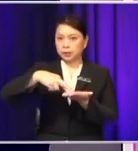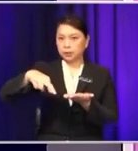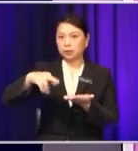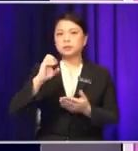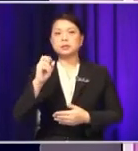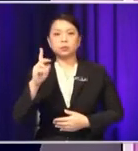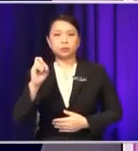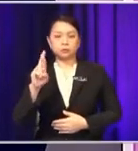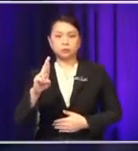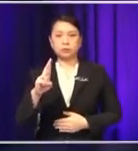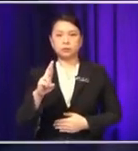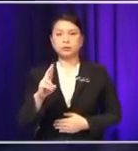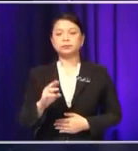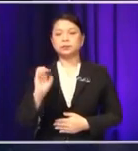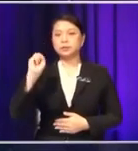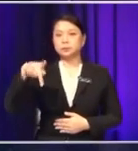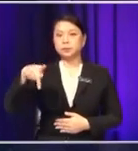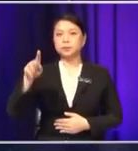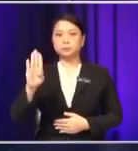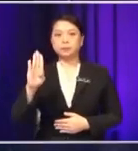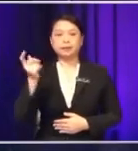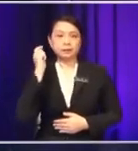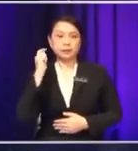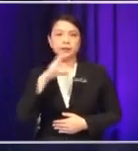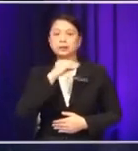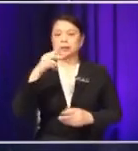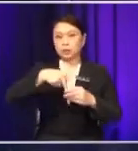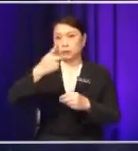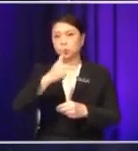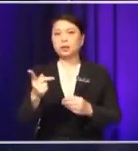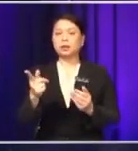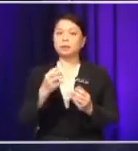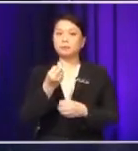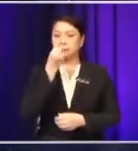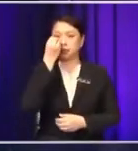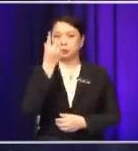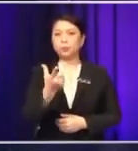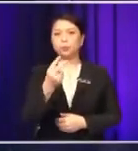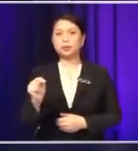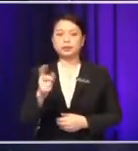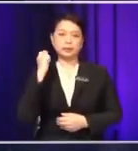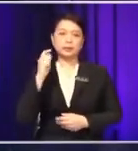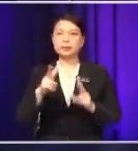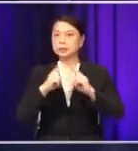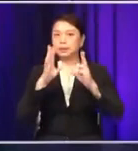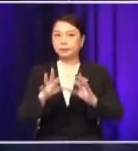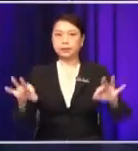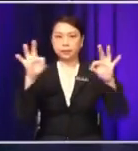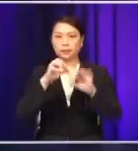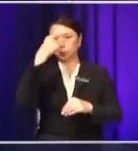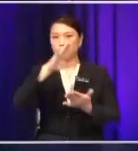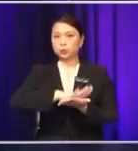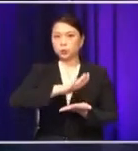skor dalam SPPB tadi dan juga dalam mengeluarkan pelaporan ini amat penting bagi sekolah. Sebab di sini macam saya maklumkan sebentar